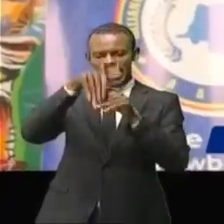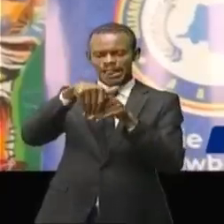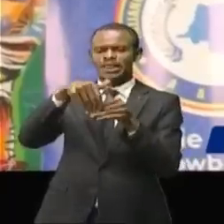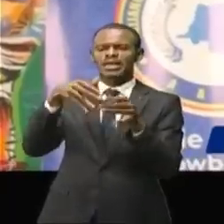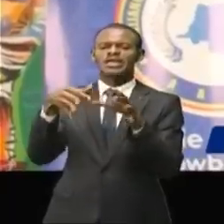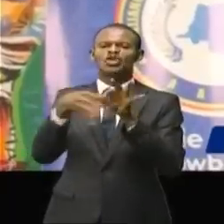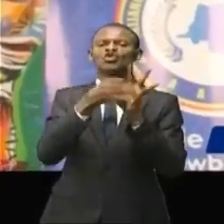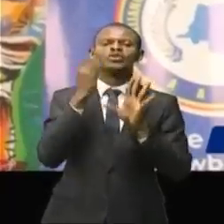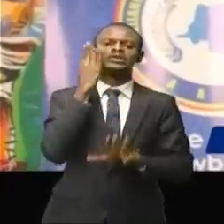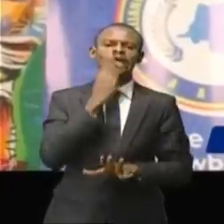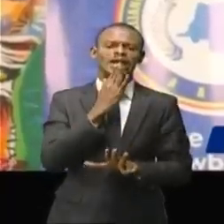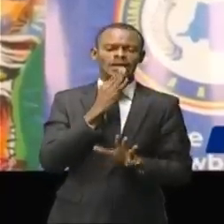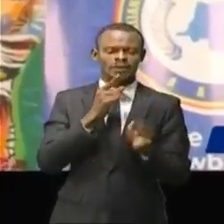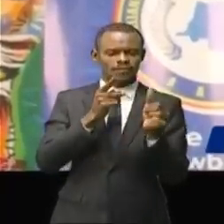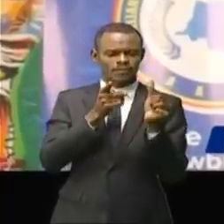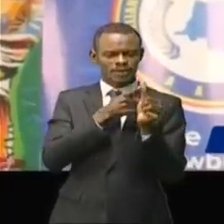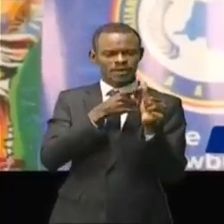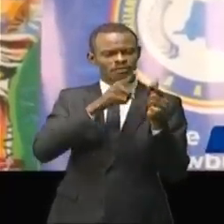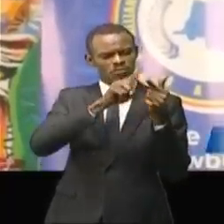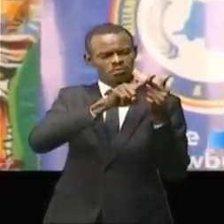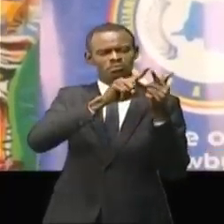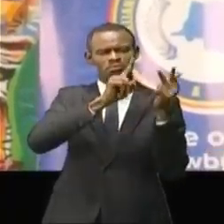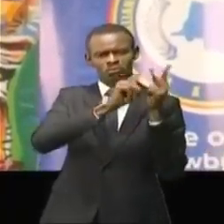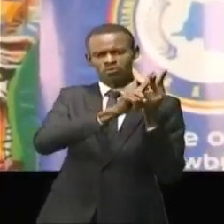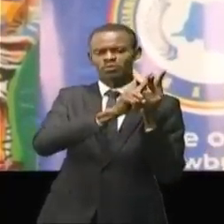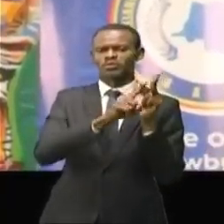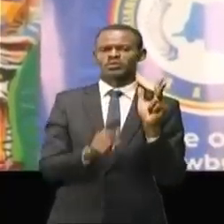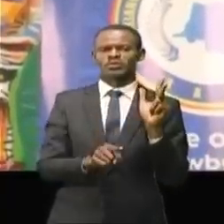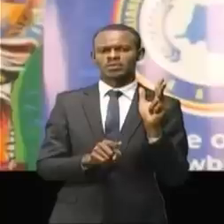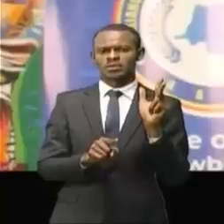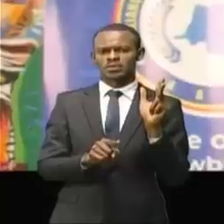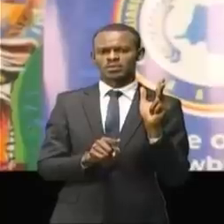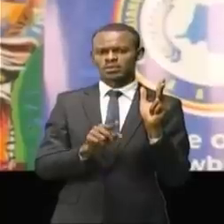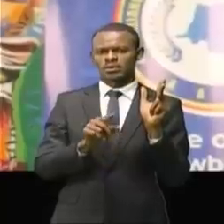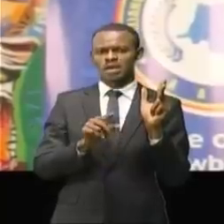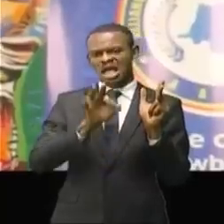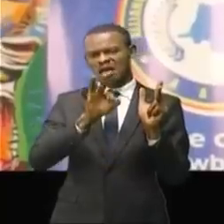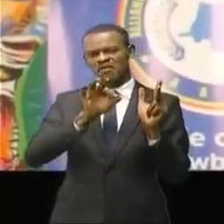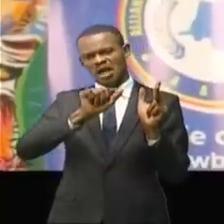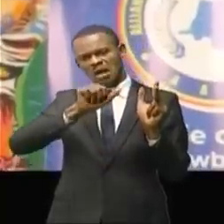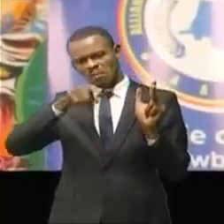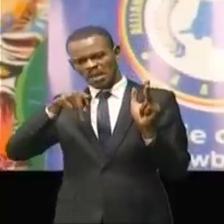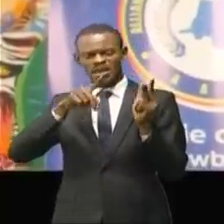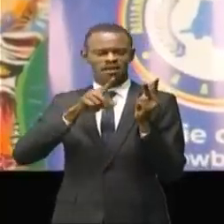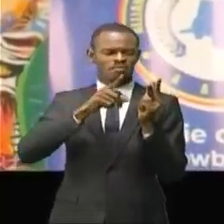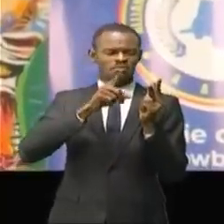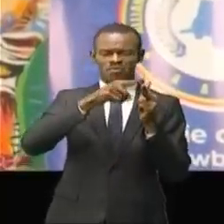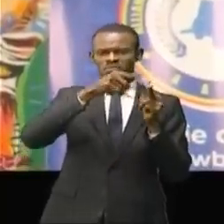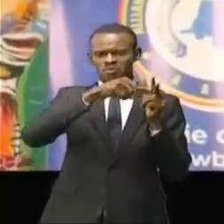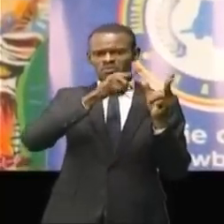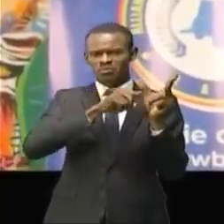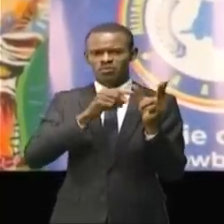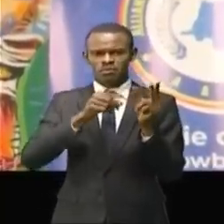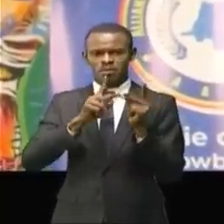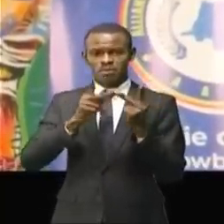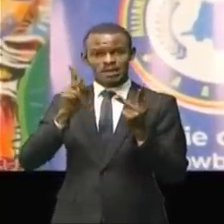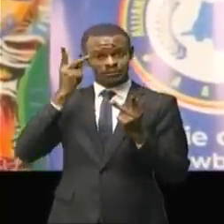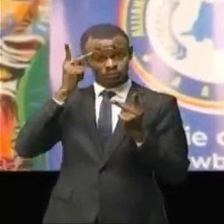président lui ou atome et de FAP dirigé par notre camarade